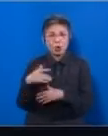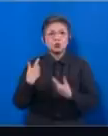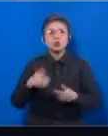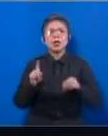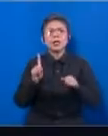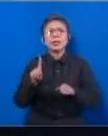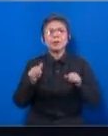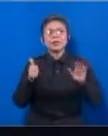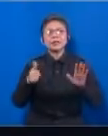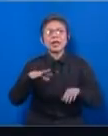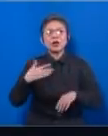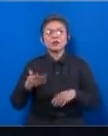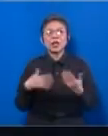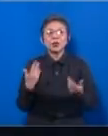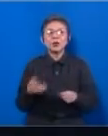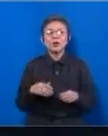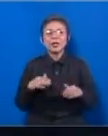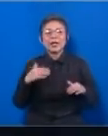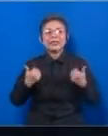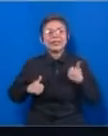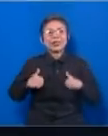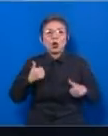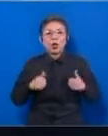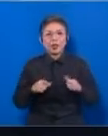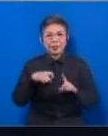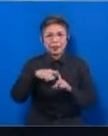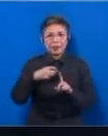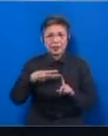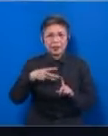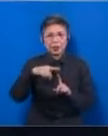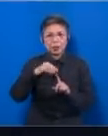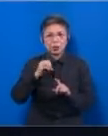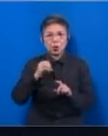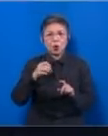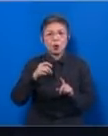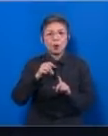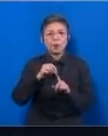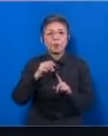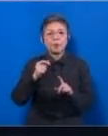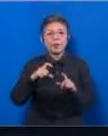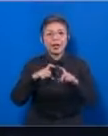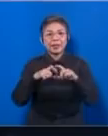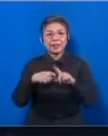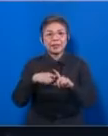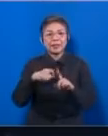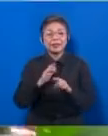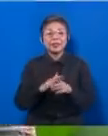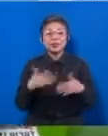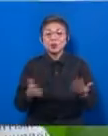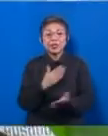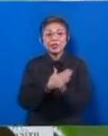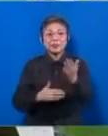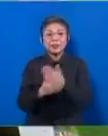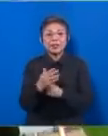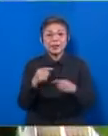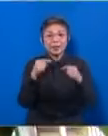tahun terakhir setia melestarikan seni ketoprak, meski mereka semua adalah tunanetra.